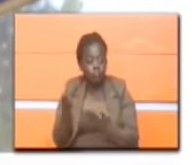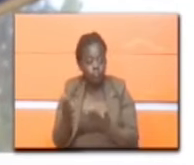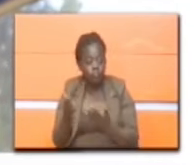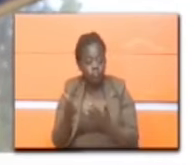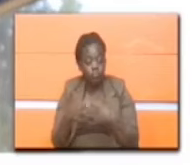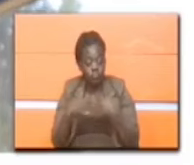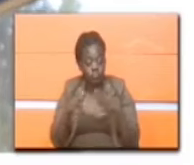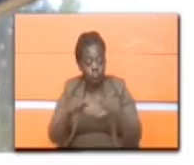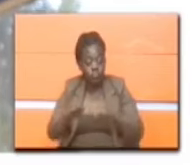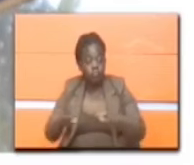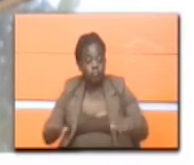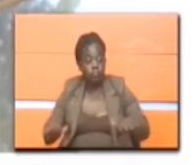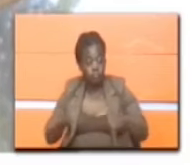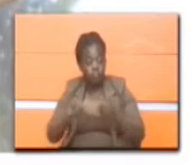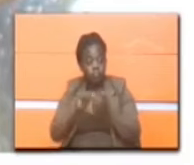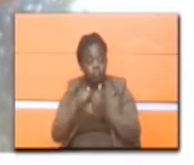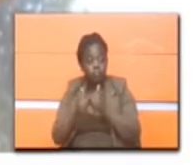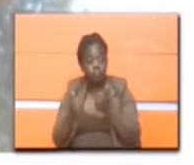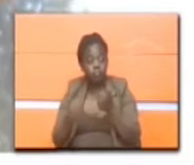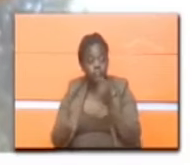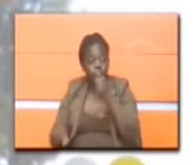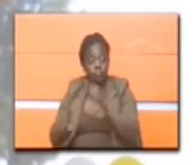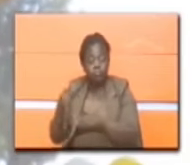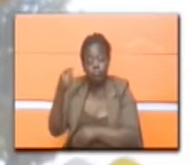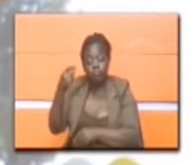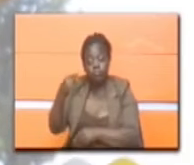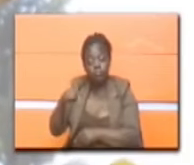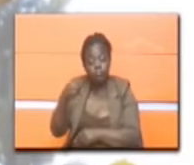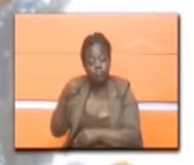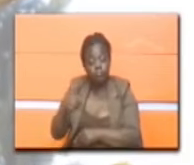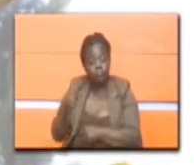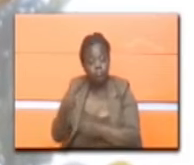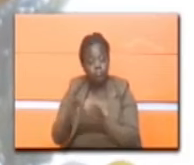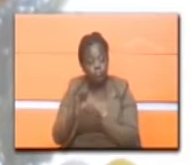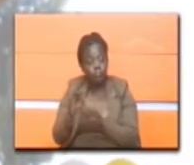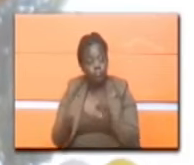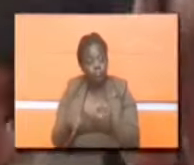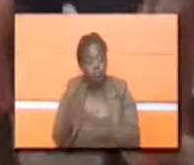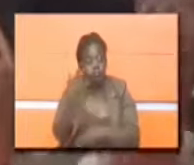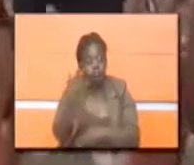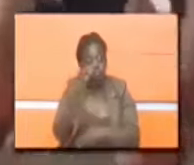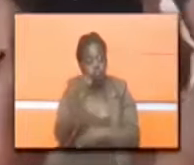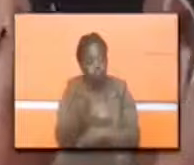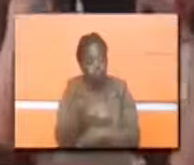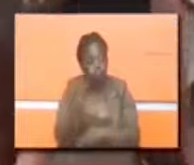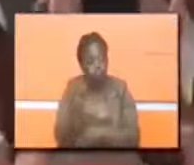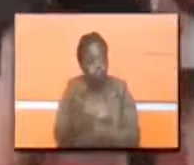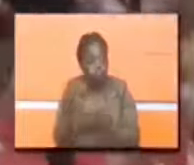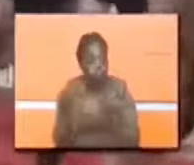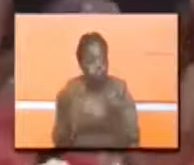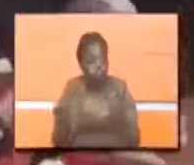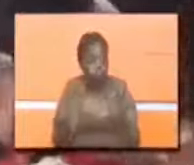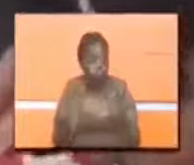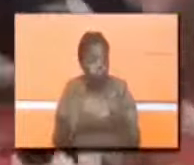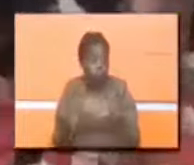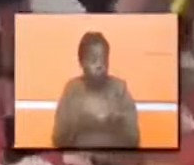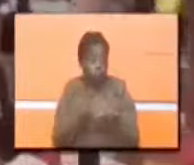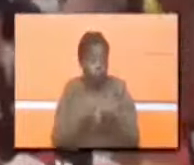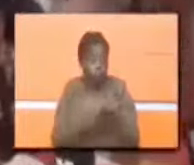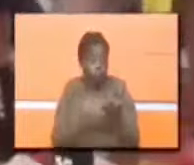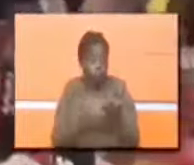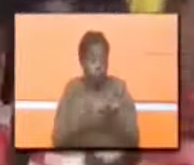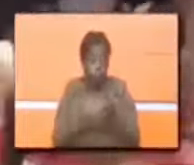Swimming Championship, where he won a gold medal in the 50 meters. Asad Kirabira nga yasomye obubaka bwa